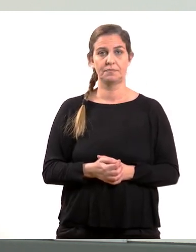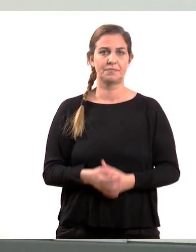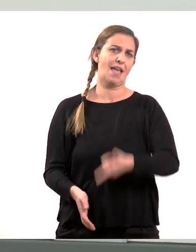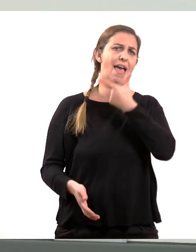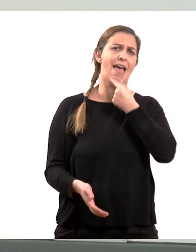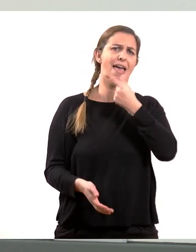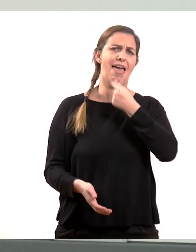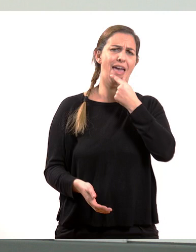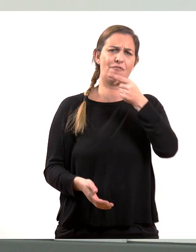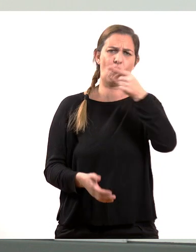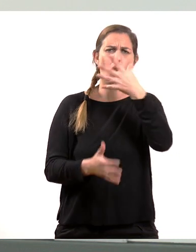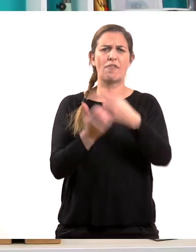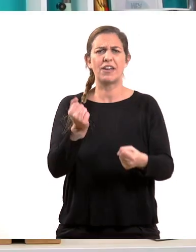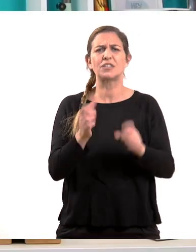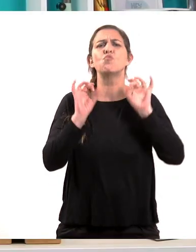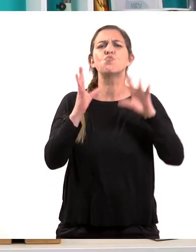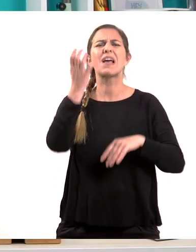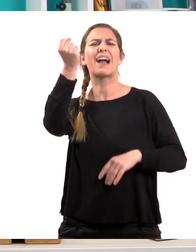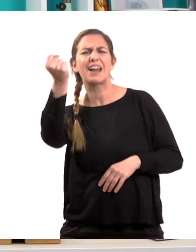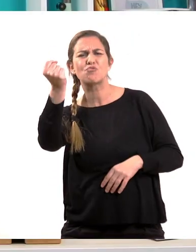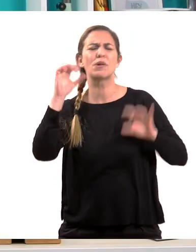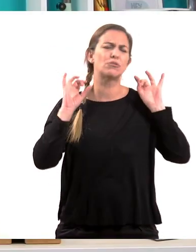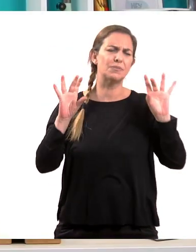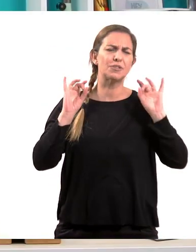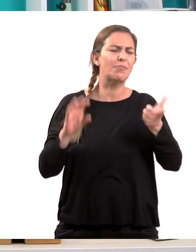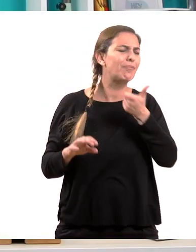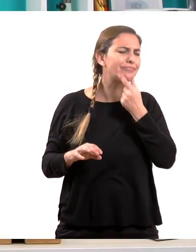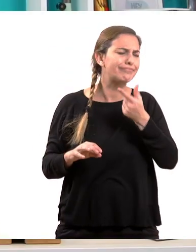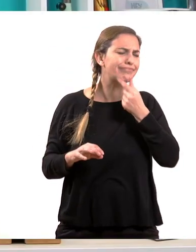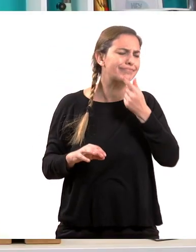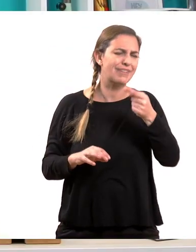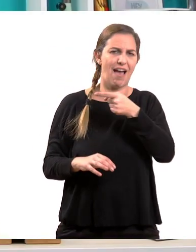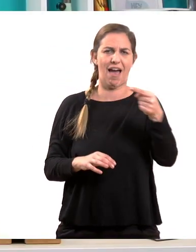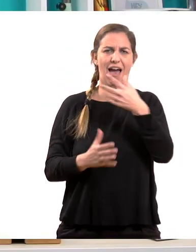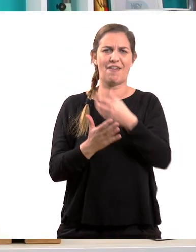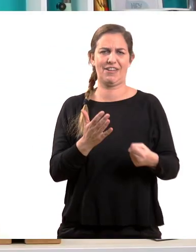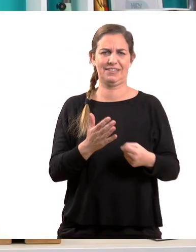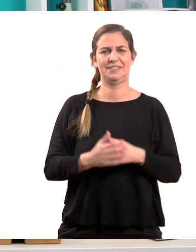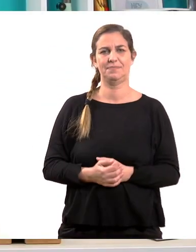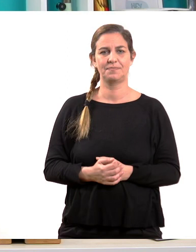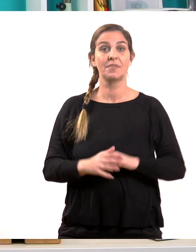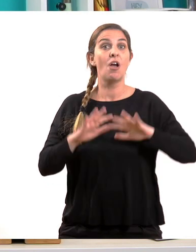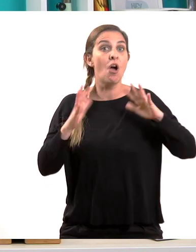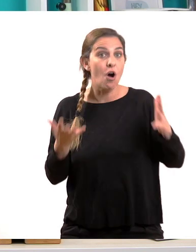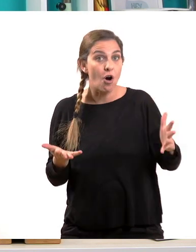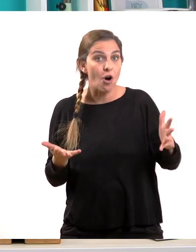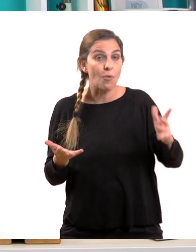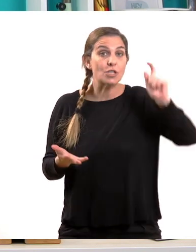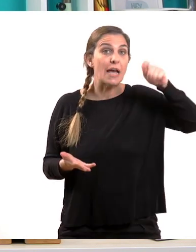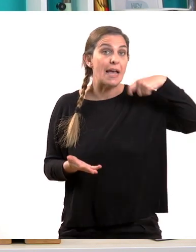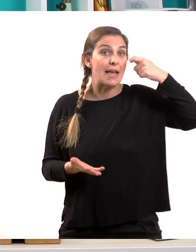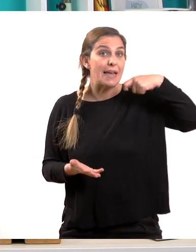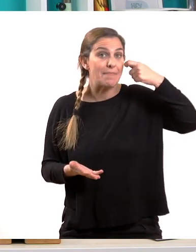Εύκολη αφαίρεση αυτή. Ούτε ένα κρατούμενο δεν είχε. Δεν μας δυσκόλεψε καθόλου. Άρα λοιπόν η μαμά πόσα κιλά